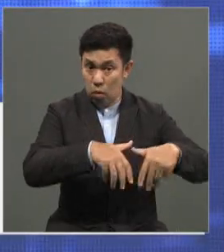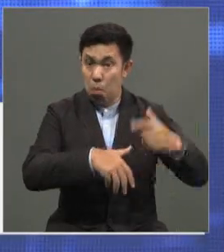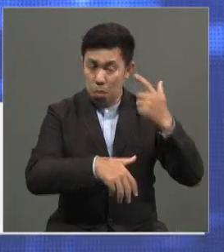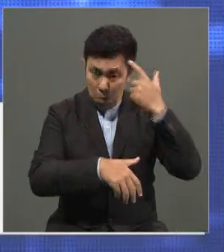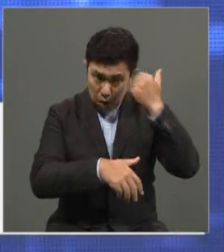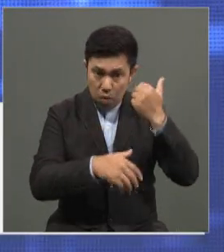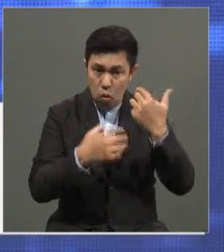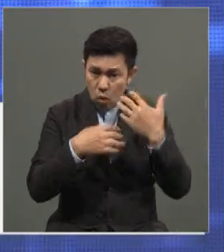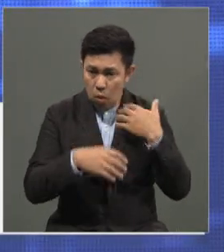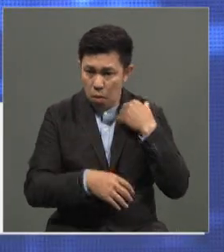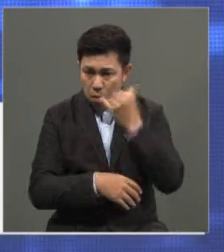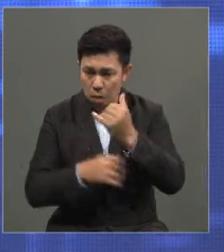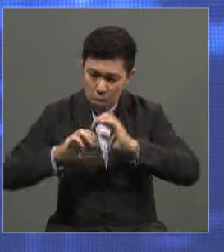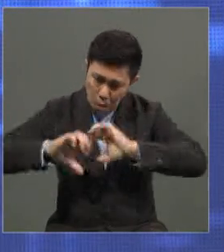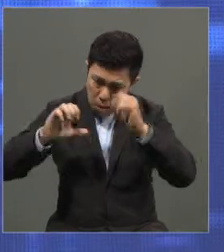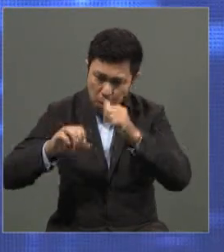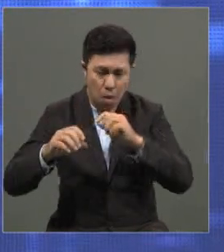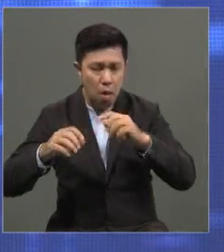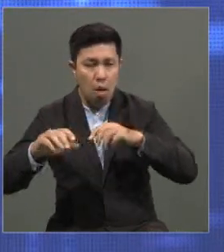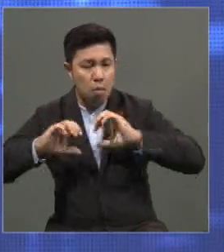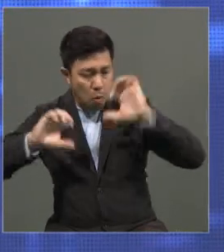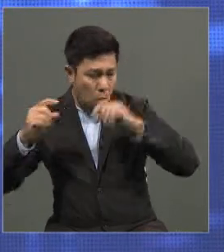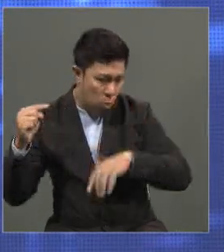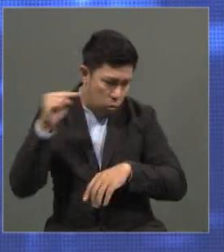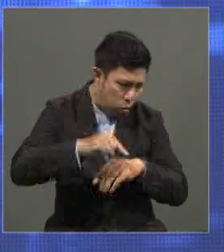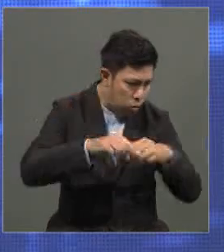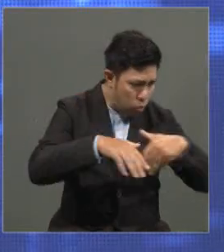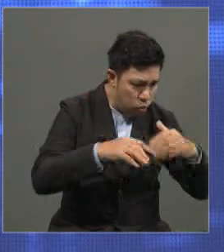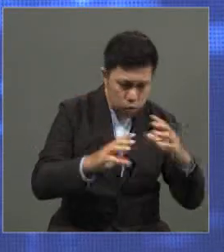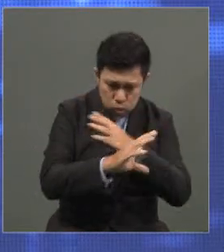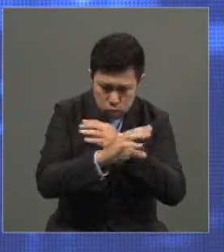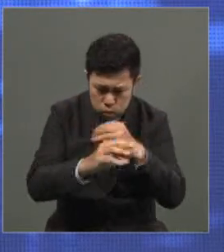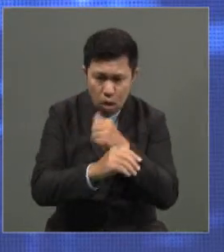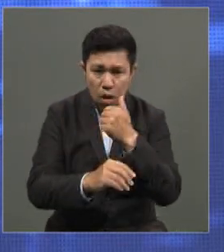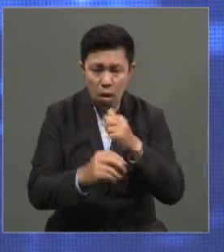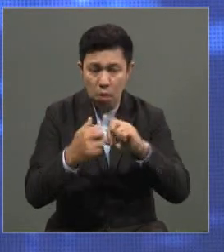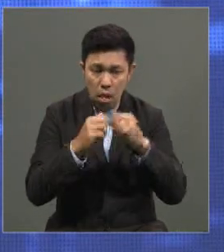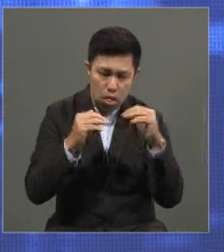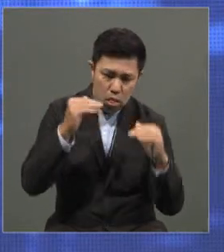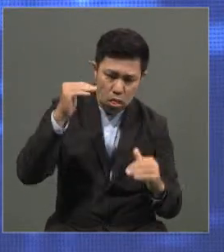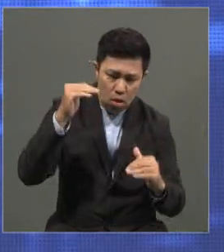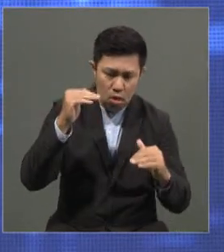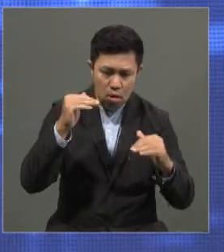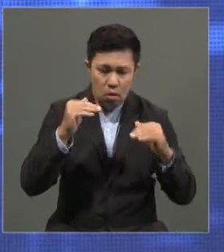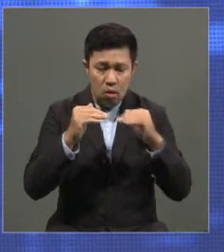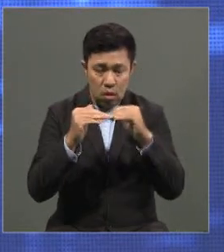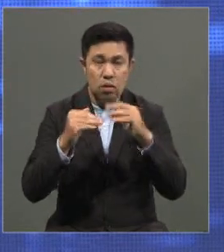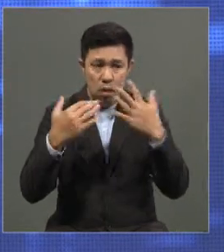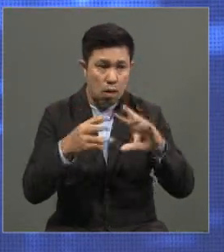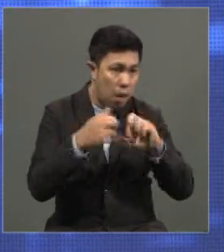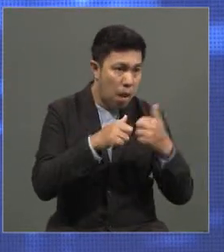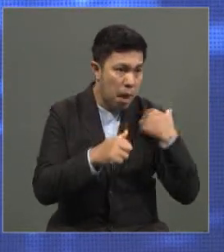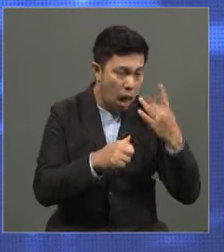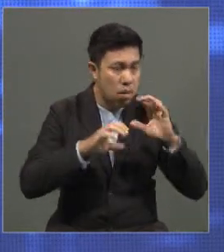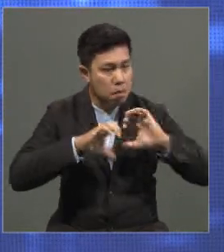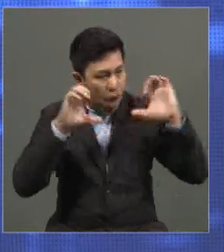เข้าถึงราชการได้ราชการเองเข้าถึงประชาชนได้ก็ทำให้ลดช่องว่างและเมื่อมีปัญหาใดๆก็สามารถรั